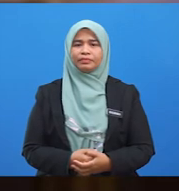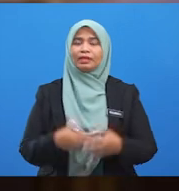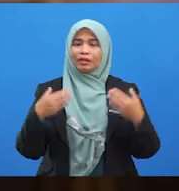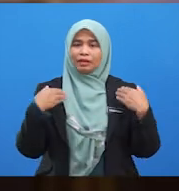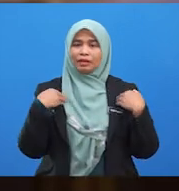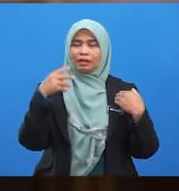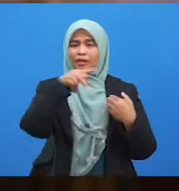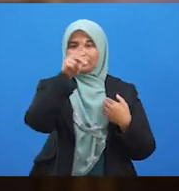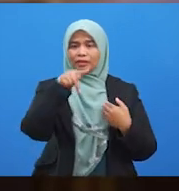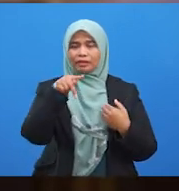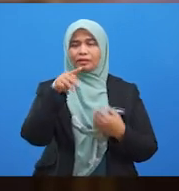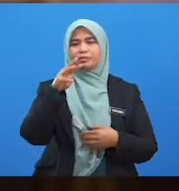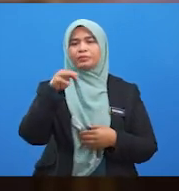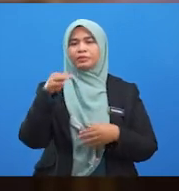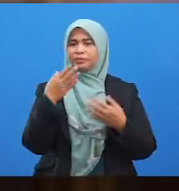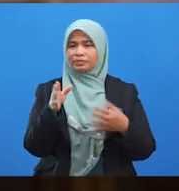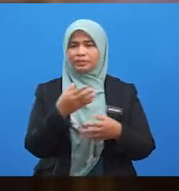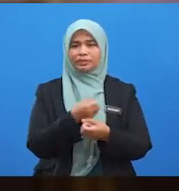Adakah murid-murid sudah bersedia?